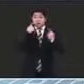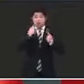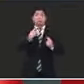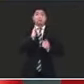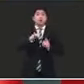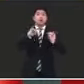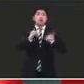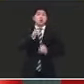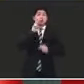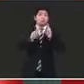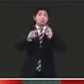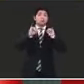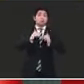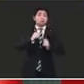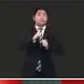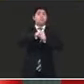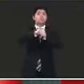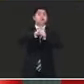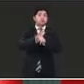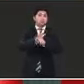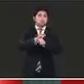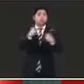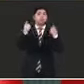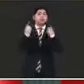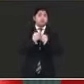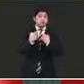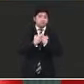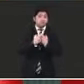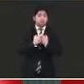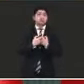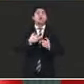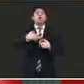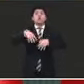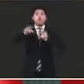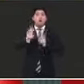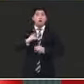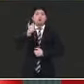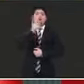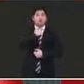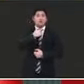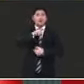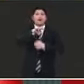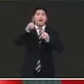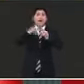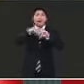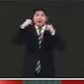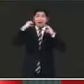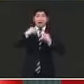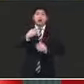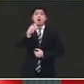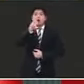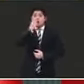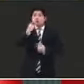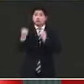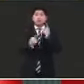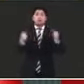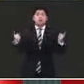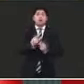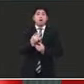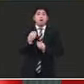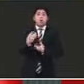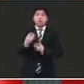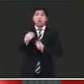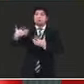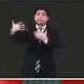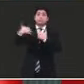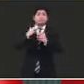geçiyoruz salgınla savaşla enerji ve emtia fiyatlarının Yükselişi ile üretim ve